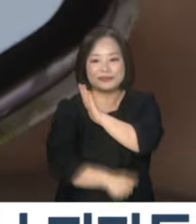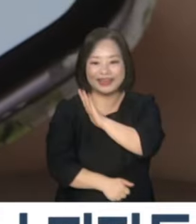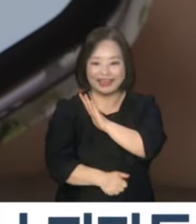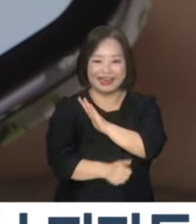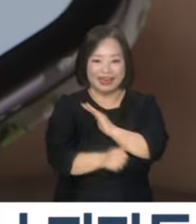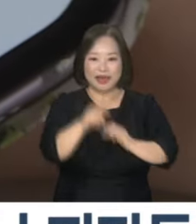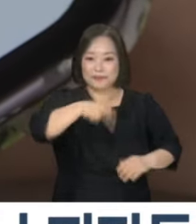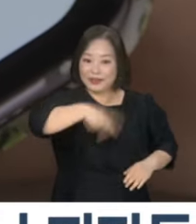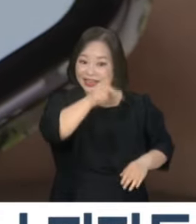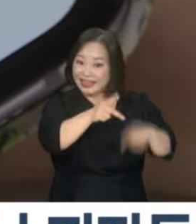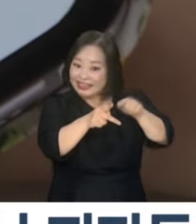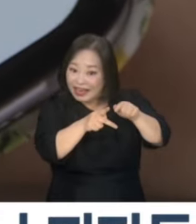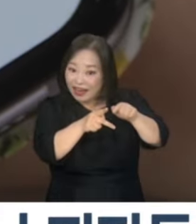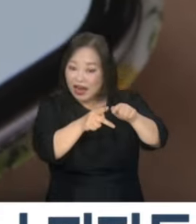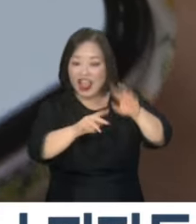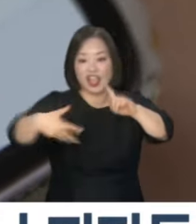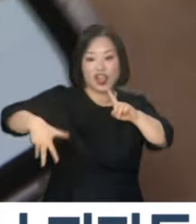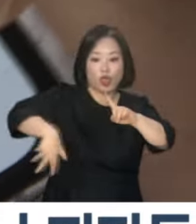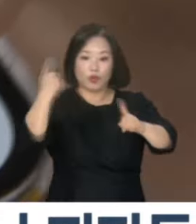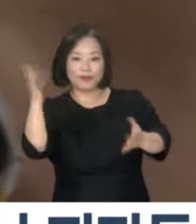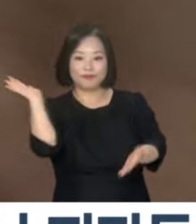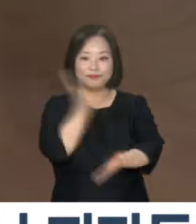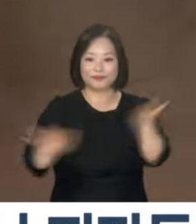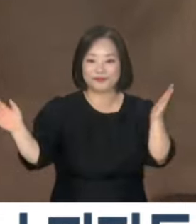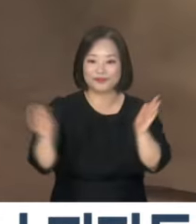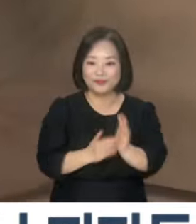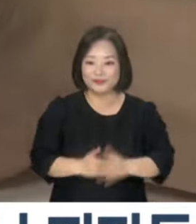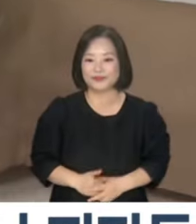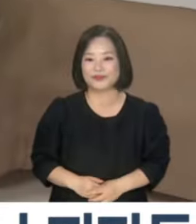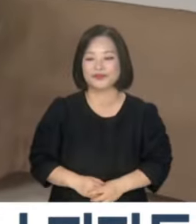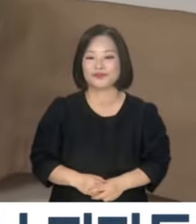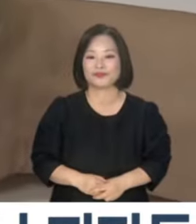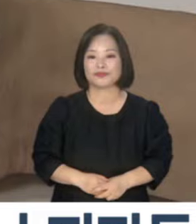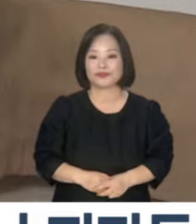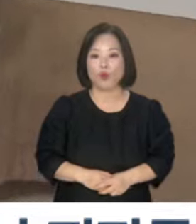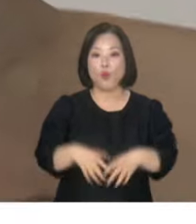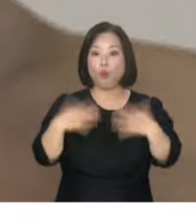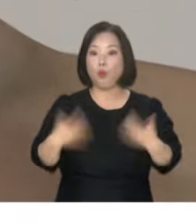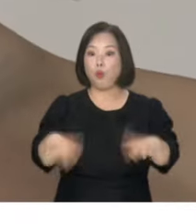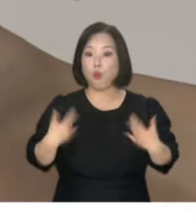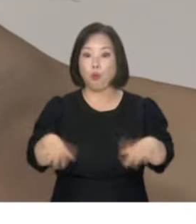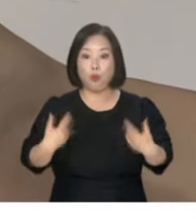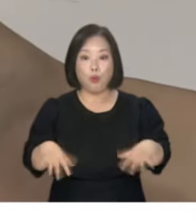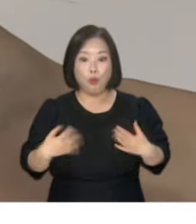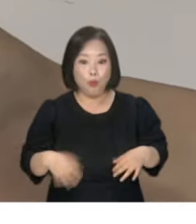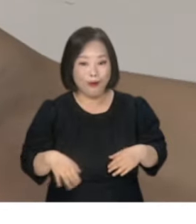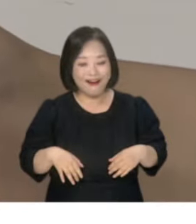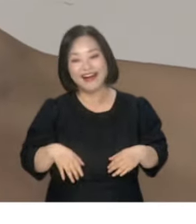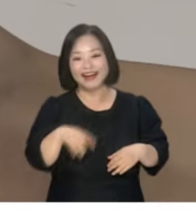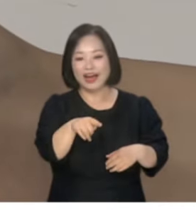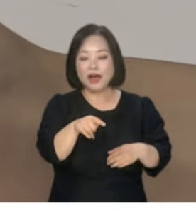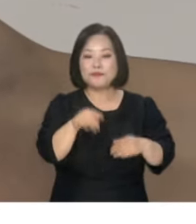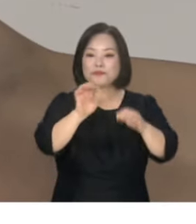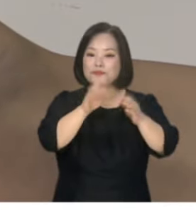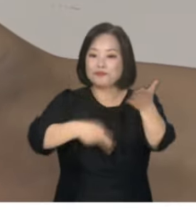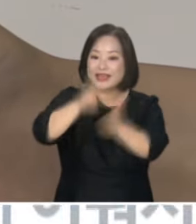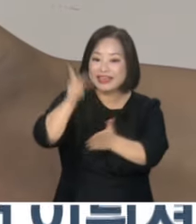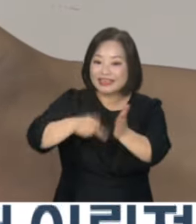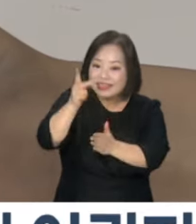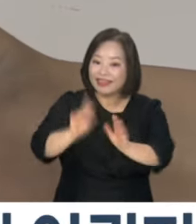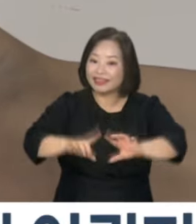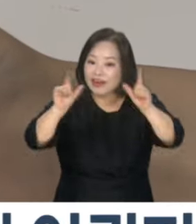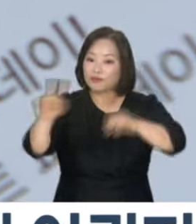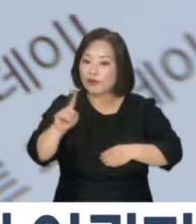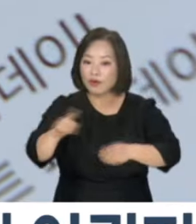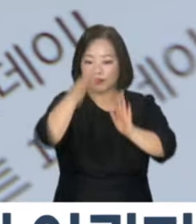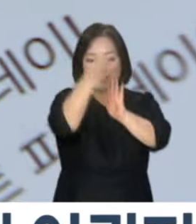피자 2024판이 1초 만에 동났습니다. 오, 멈췄는데? 피자데이는 비트코인이